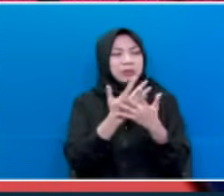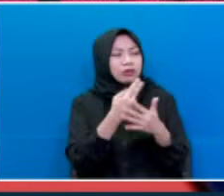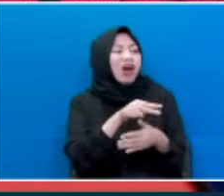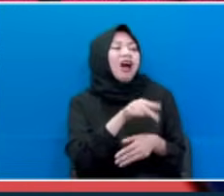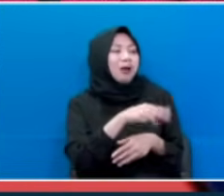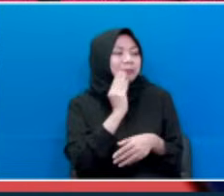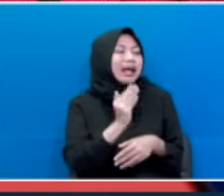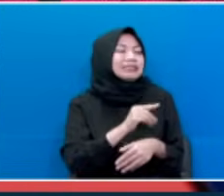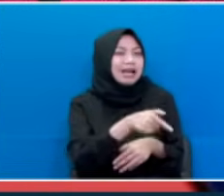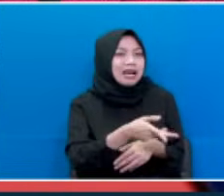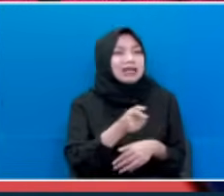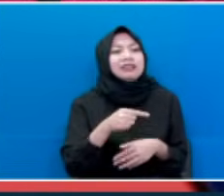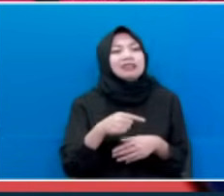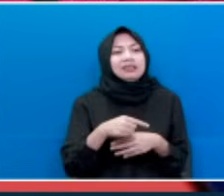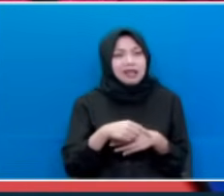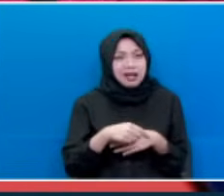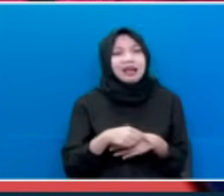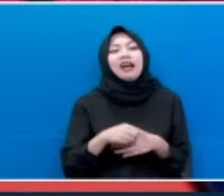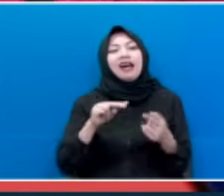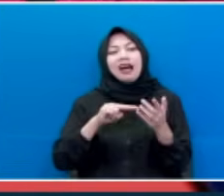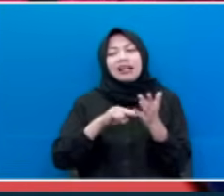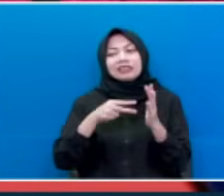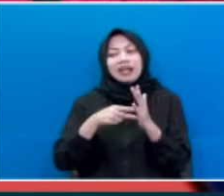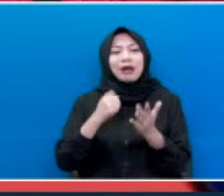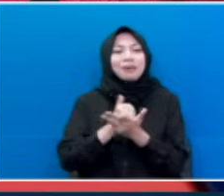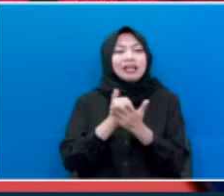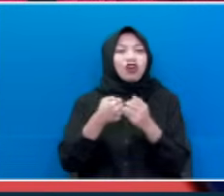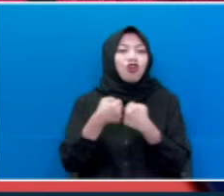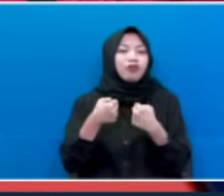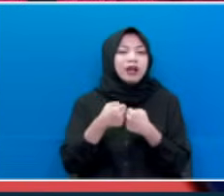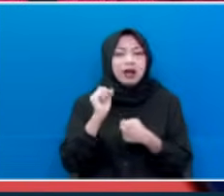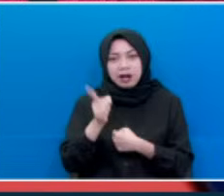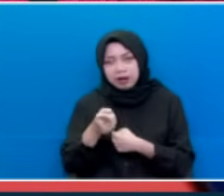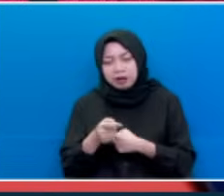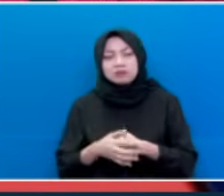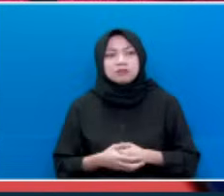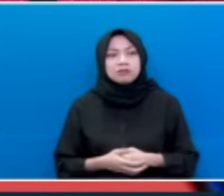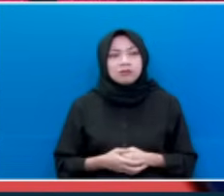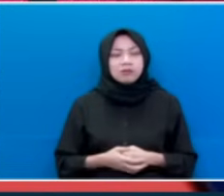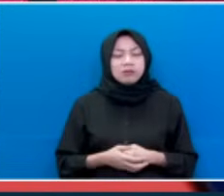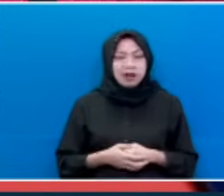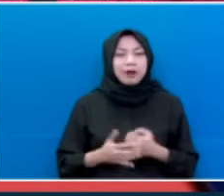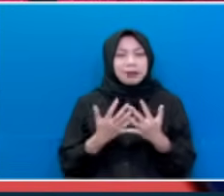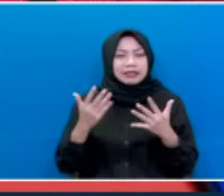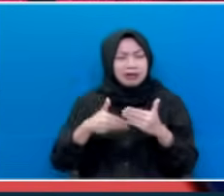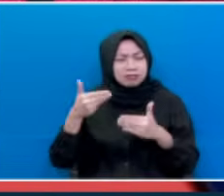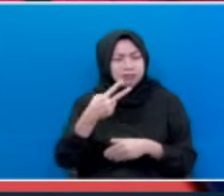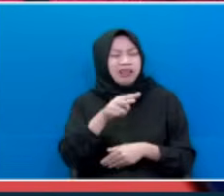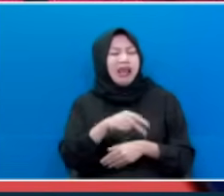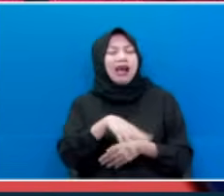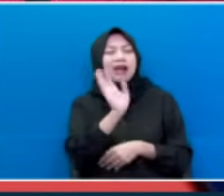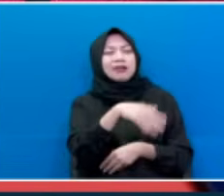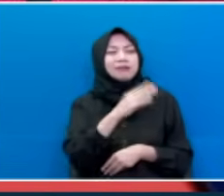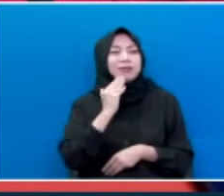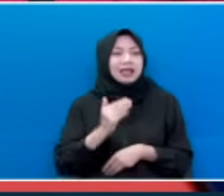fasilitas negara itu kan juga konflik kepentingan gitu Baik dan itu sudah dianggap normal oleh oleh masyarakat kita